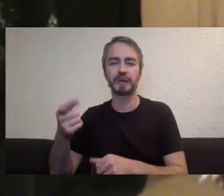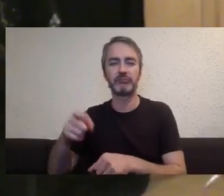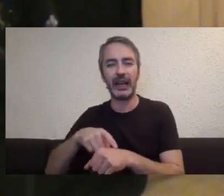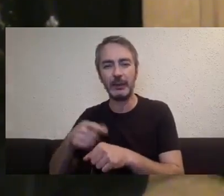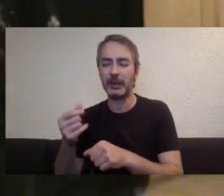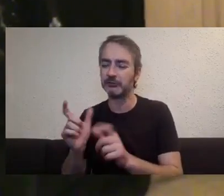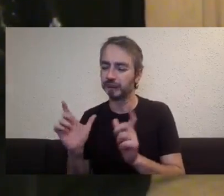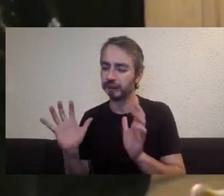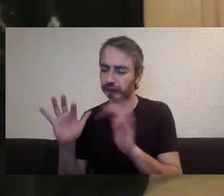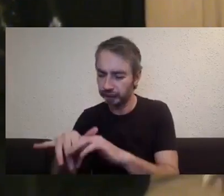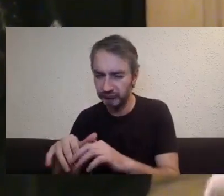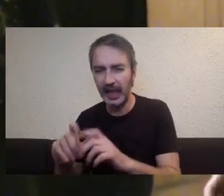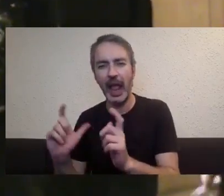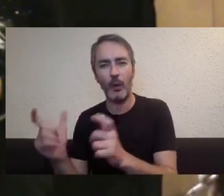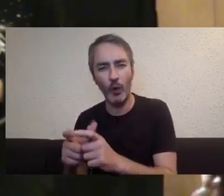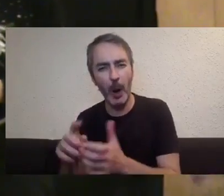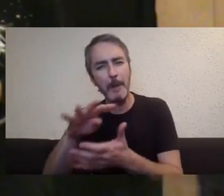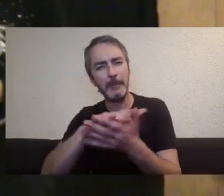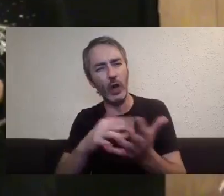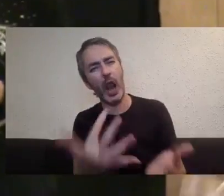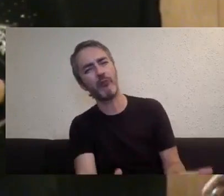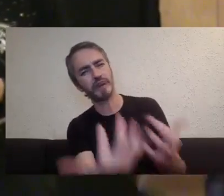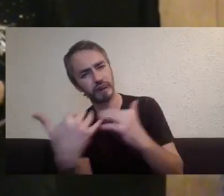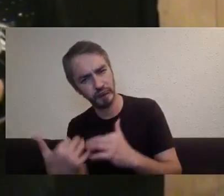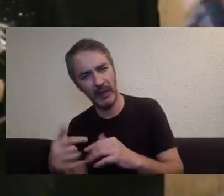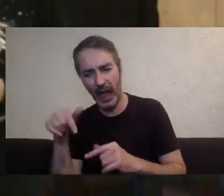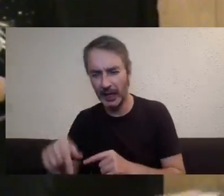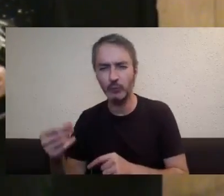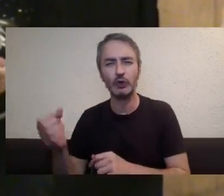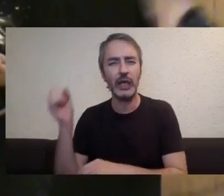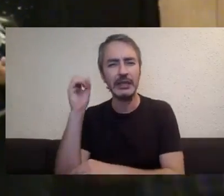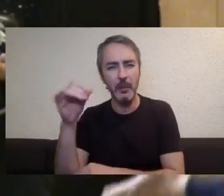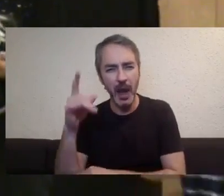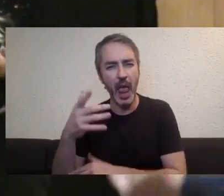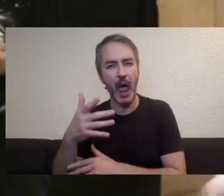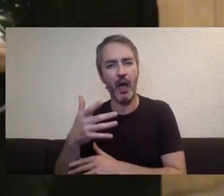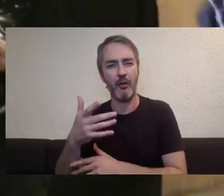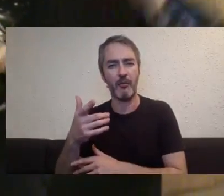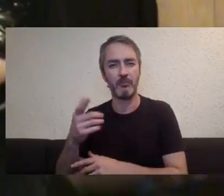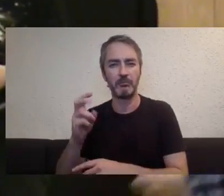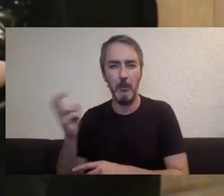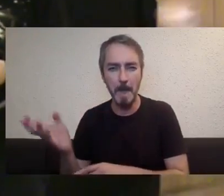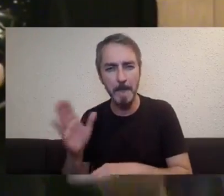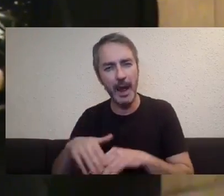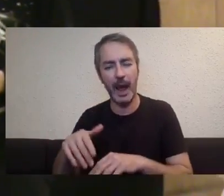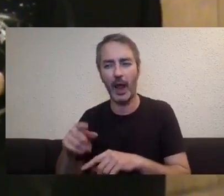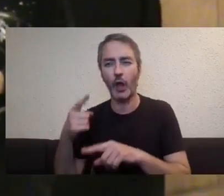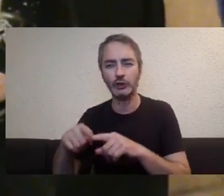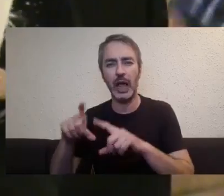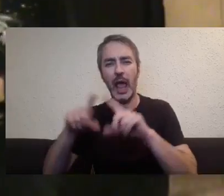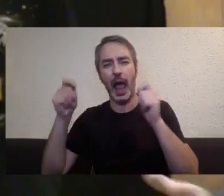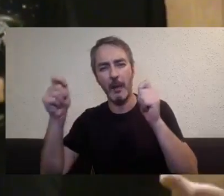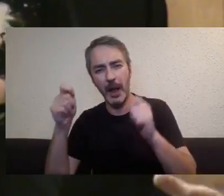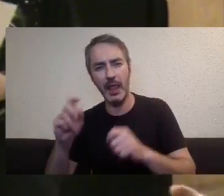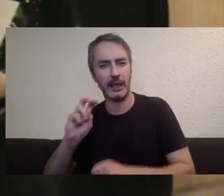més metropolità, en aquest sentit, de reunió de gent de tota Barcelona, de tot el territori, es feia moltes assemblees